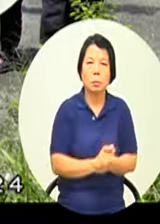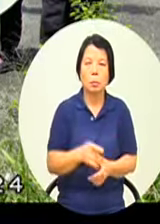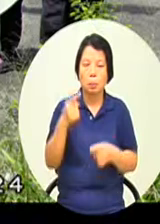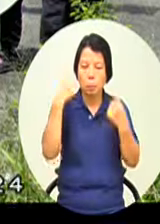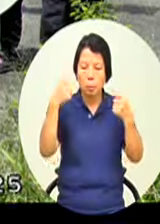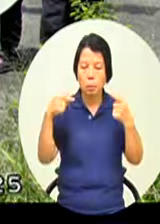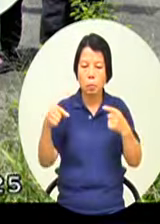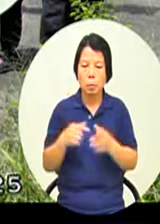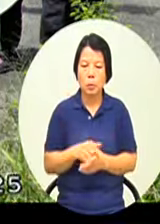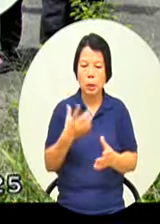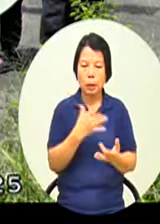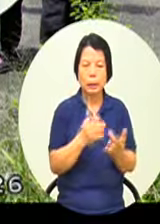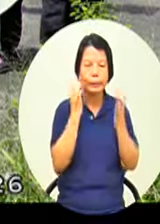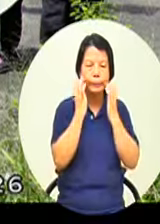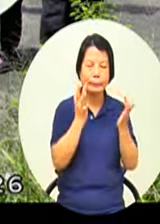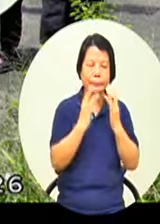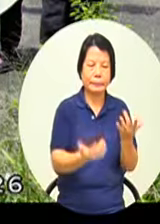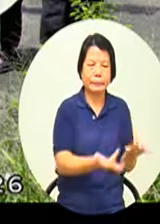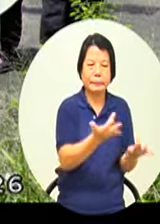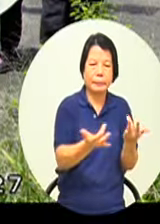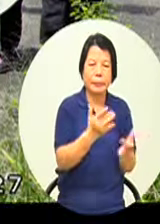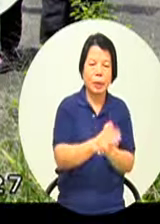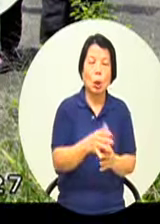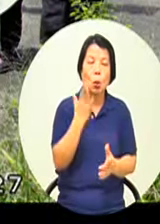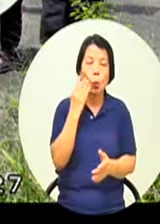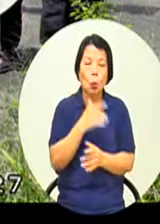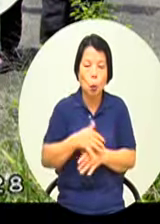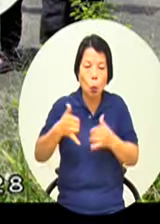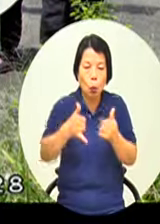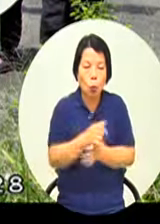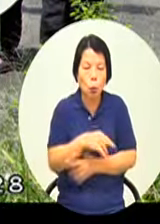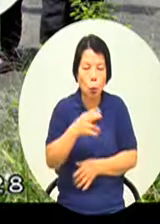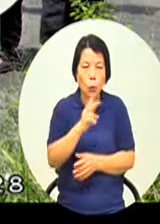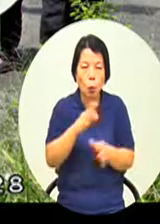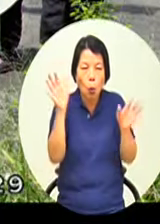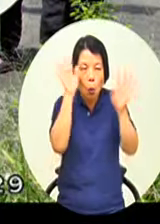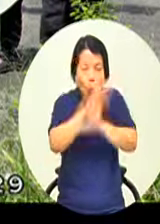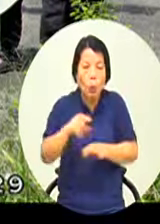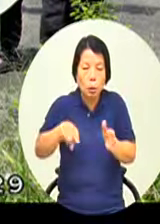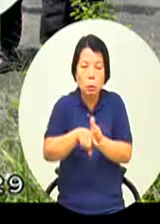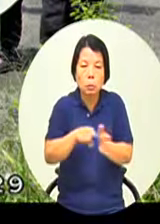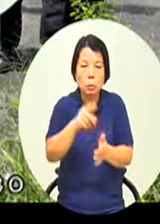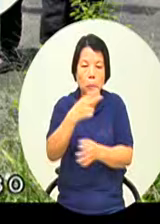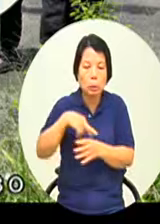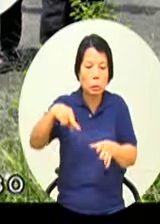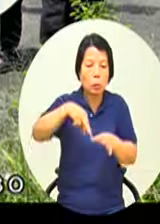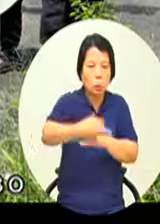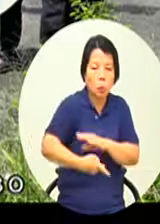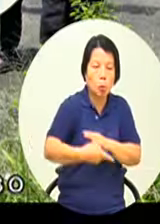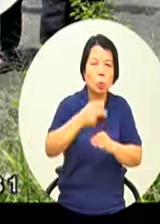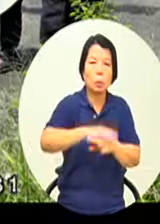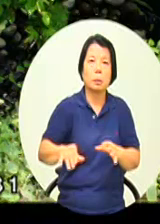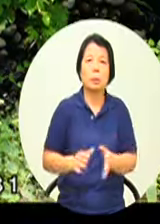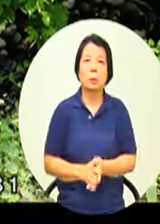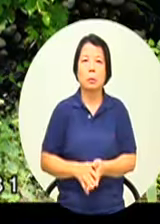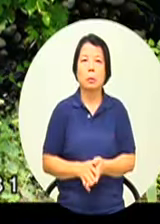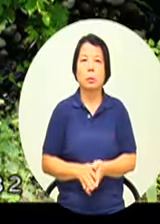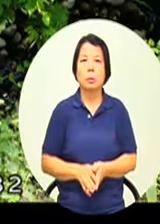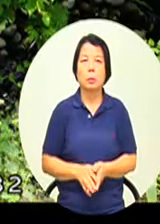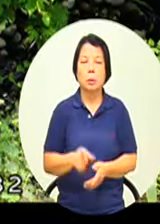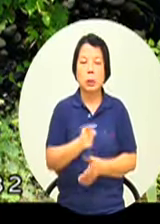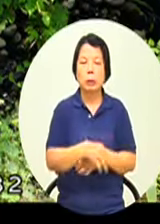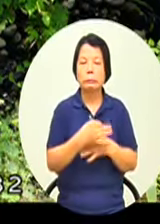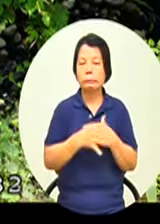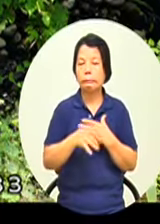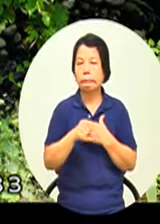因为这边杂草丛生，说有时候路线啦，看走路啦，看暗，等下有人会保卫进来对入去。这是一个地方，好，那我们再